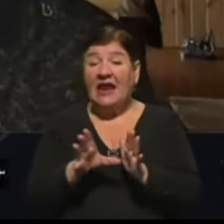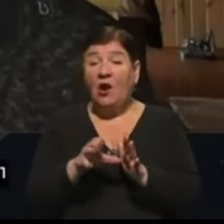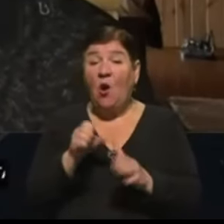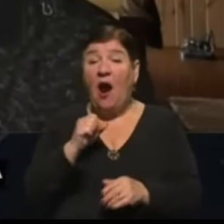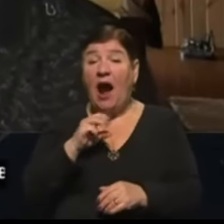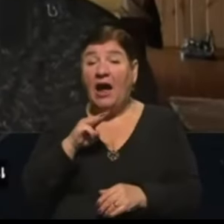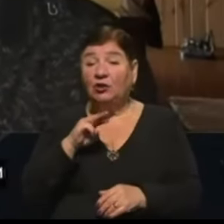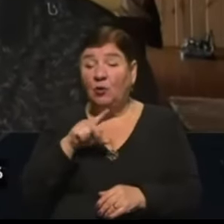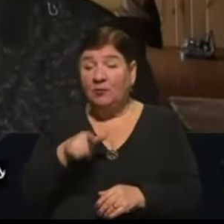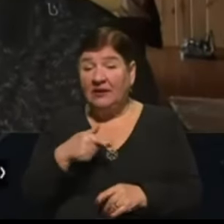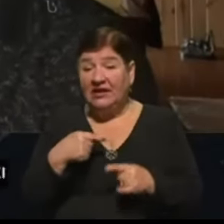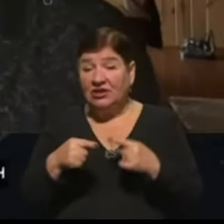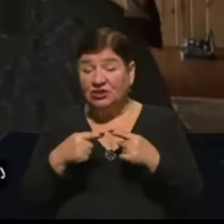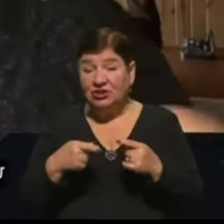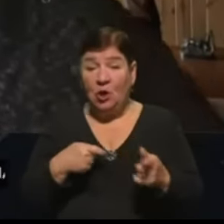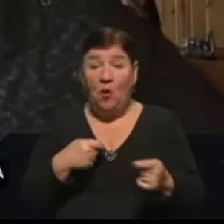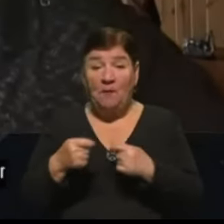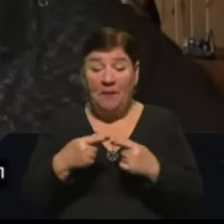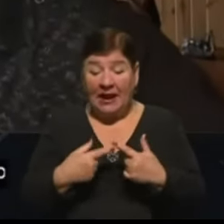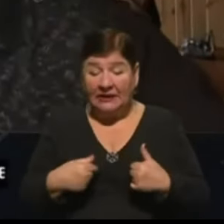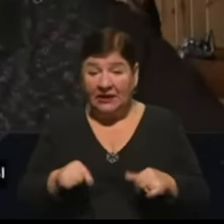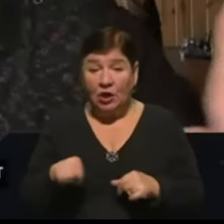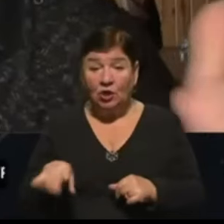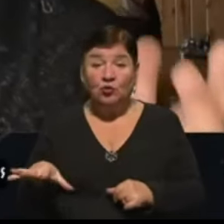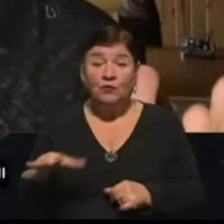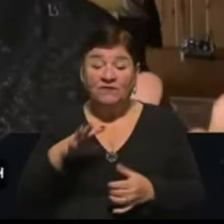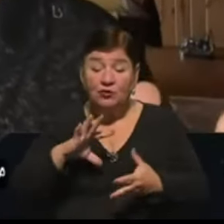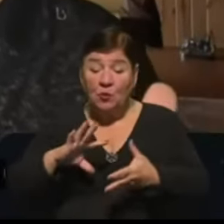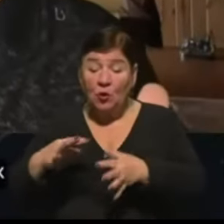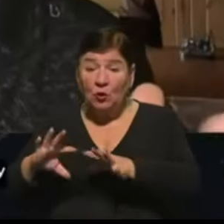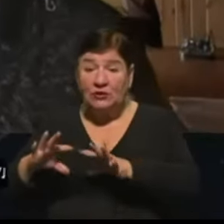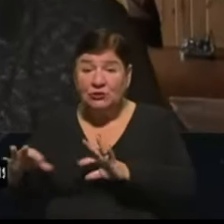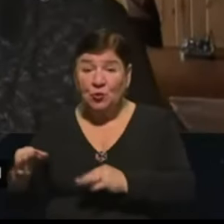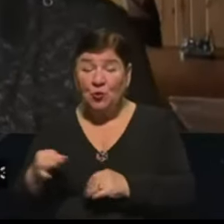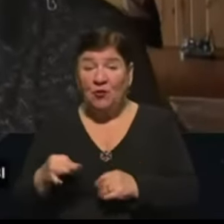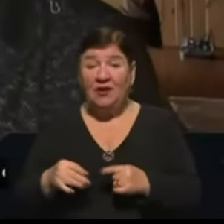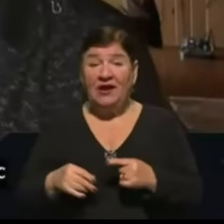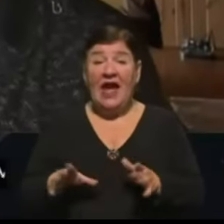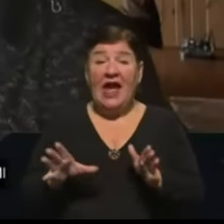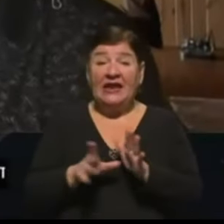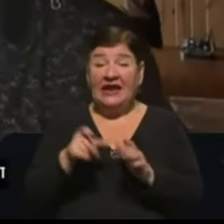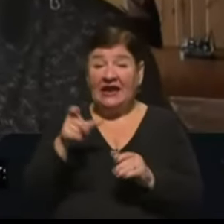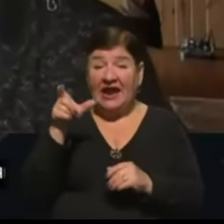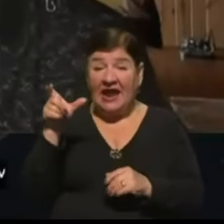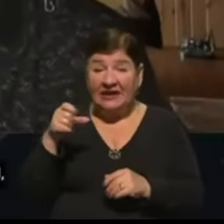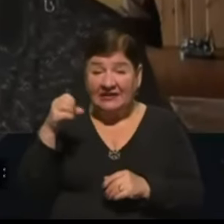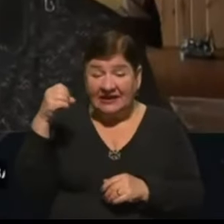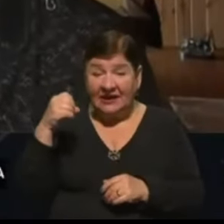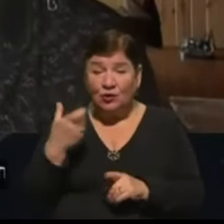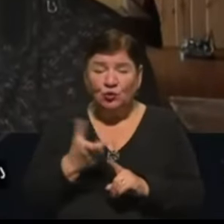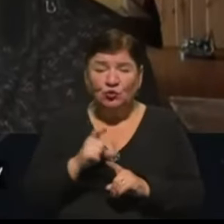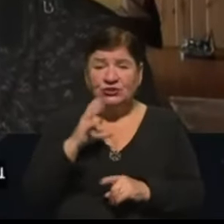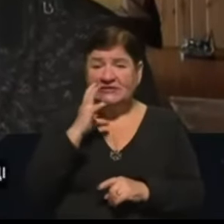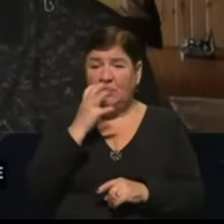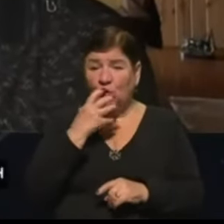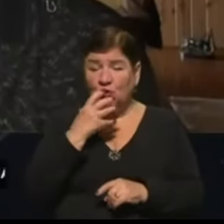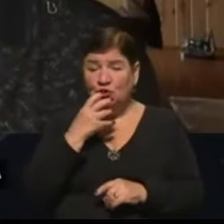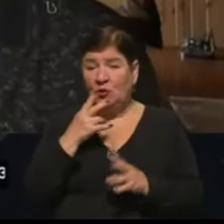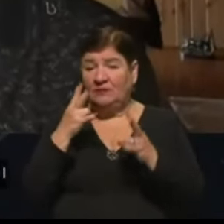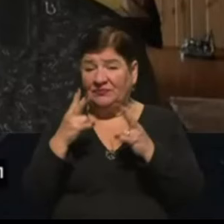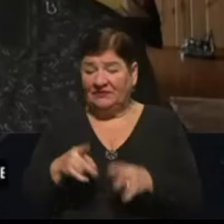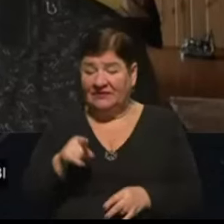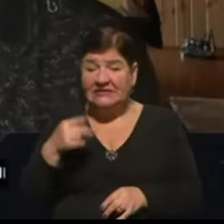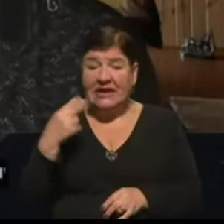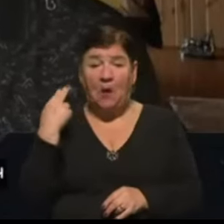виробляє інші генеруючі компанії. Тобто тут по всьому ланцюгу цьому йти. І енергетика сьогодні дуже серйозно потерпає від